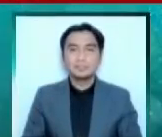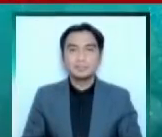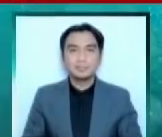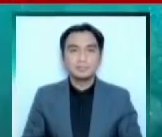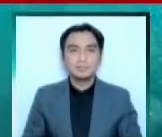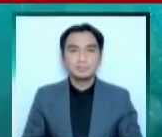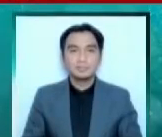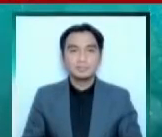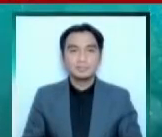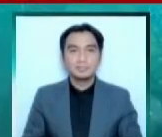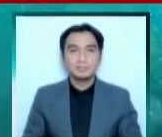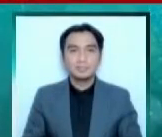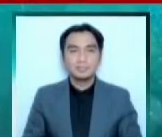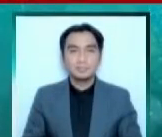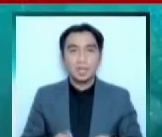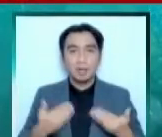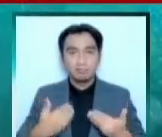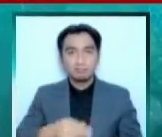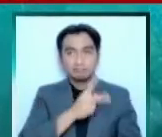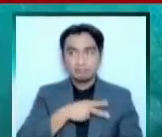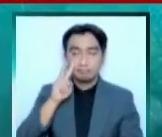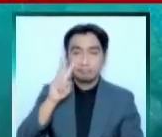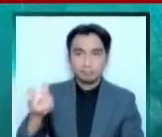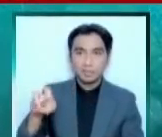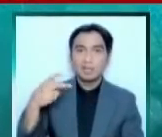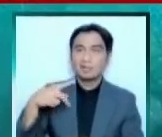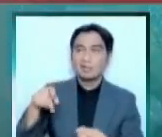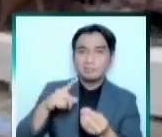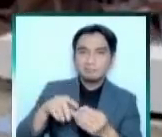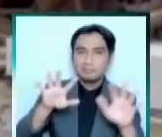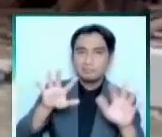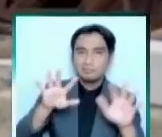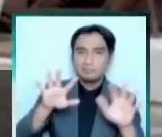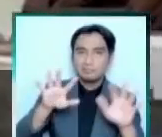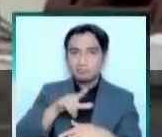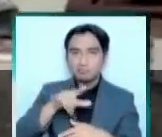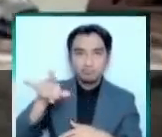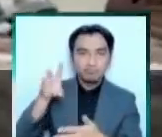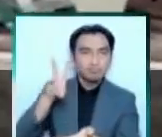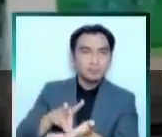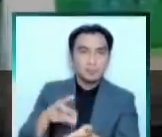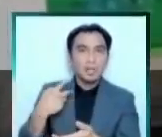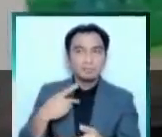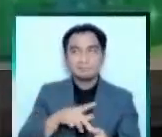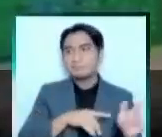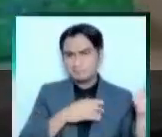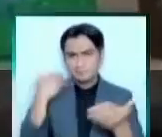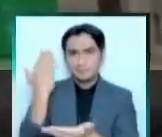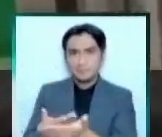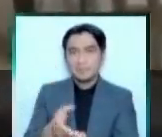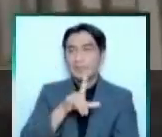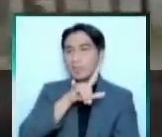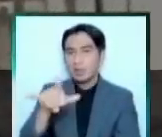Personal kong nakita ang pinsala ng bagyong Odette sa paliparan ng Siargao Island. Nakarating kami doon sakay ng eroplano ng Philippine Air